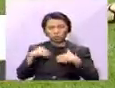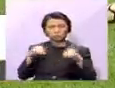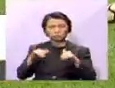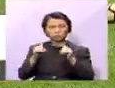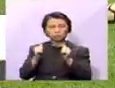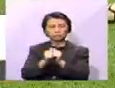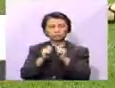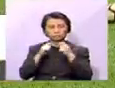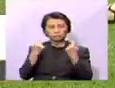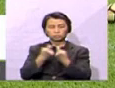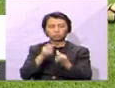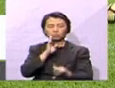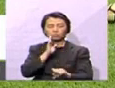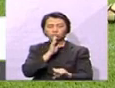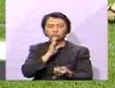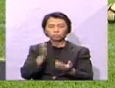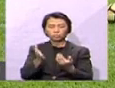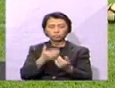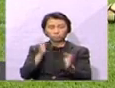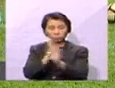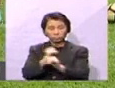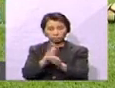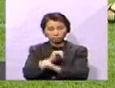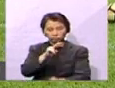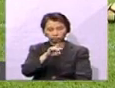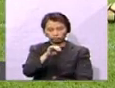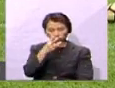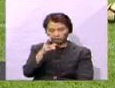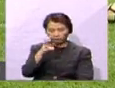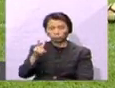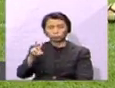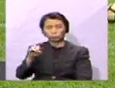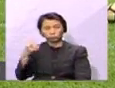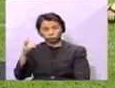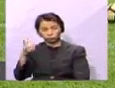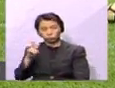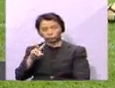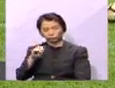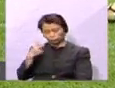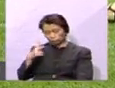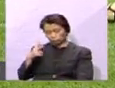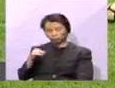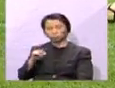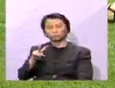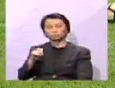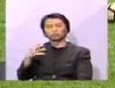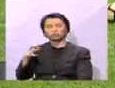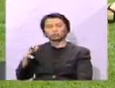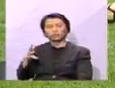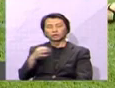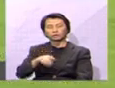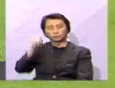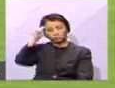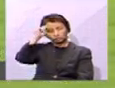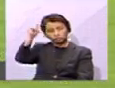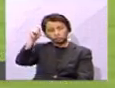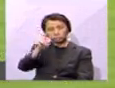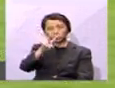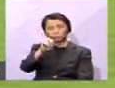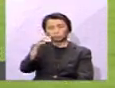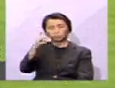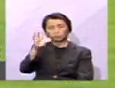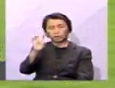bersama pasukan bujang senang pada 2006 2007 2012 hingga 2015 dan Terengganu